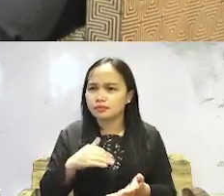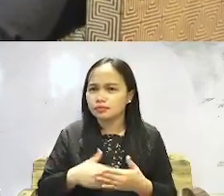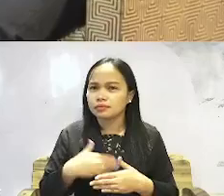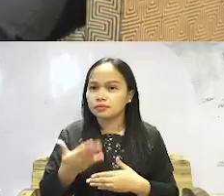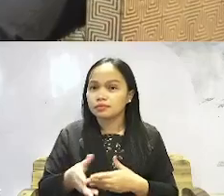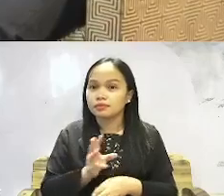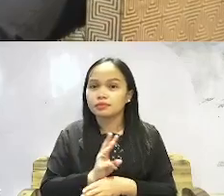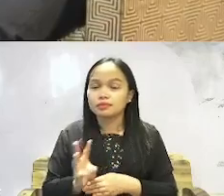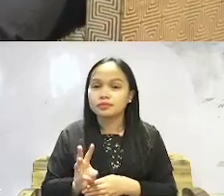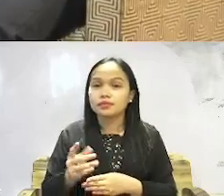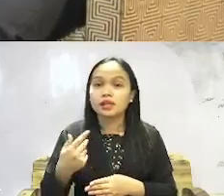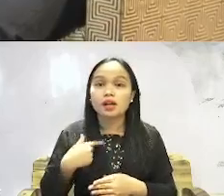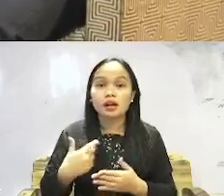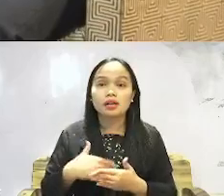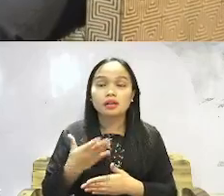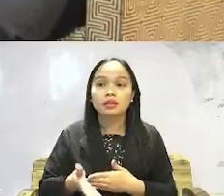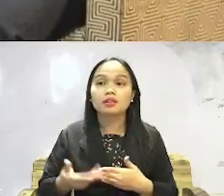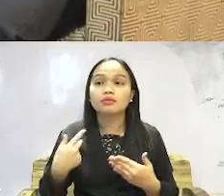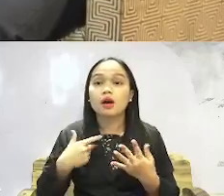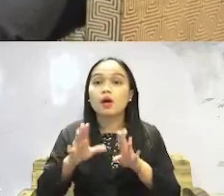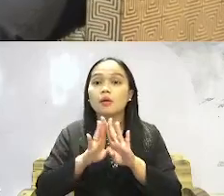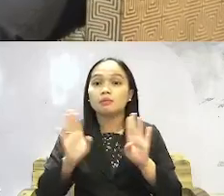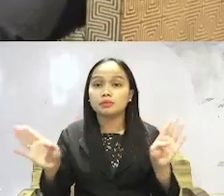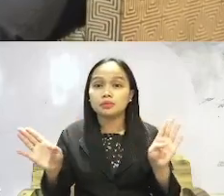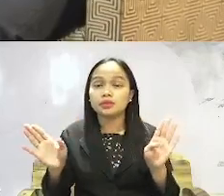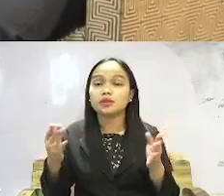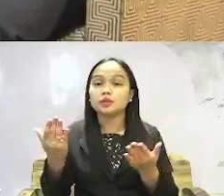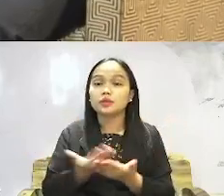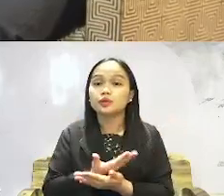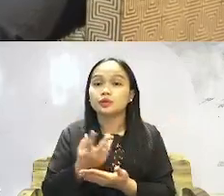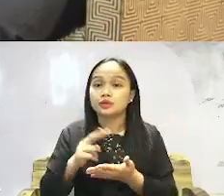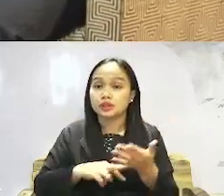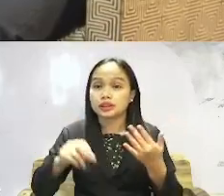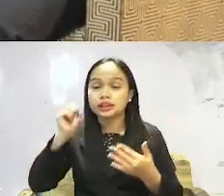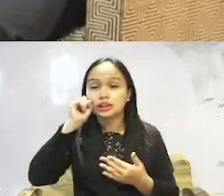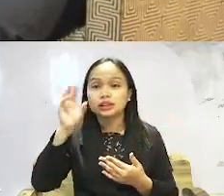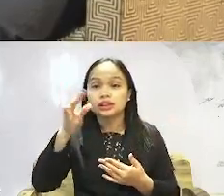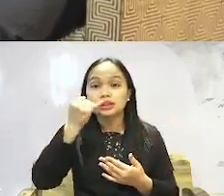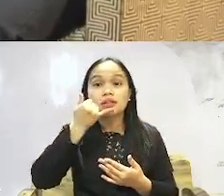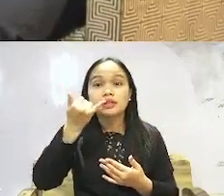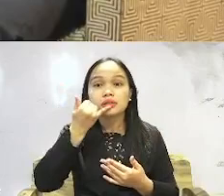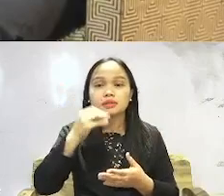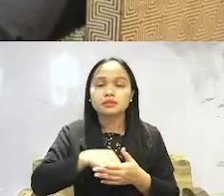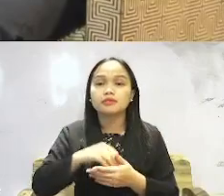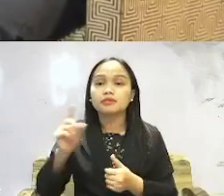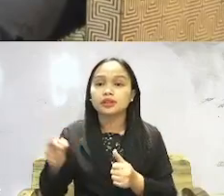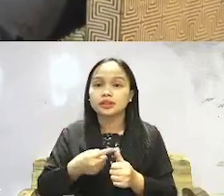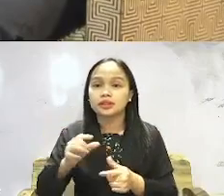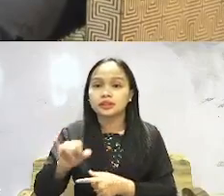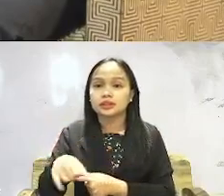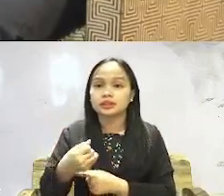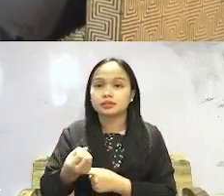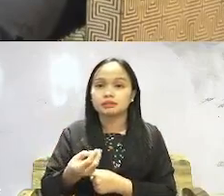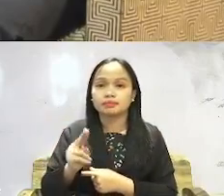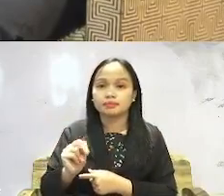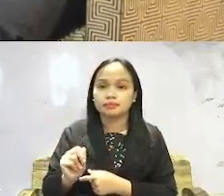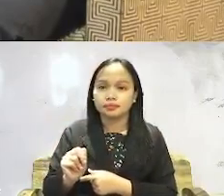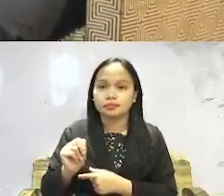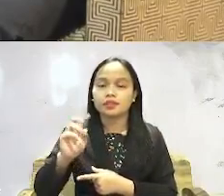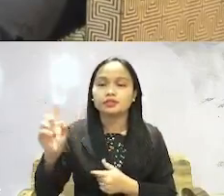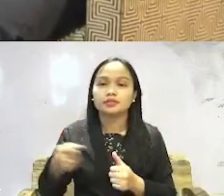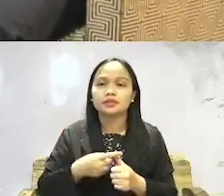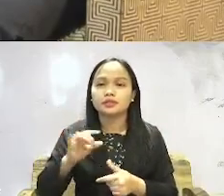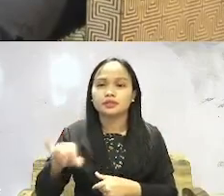next week, kinasunod na Linggo, nag-open ng bagong verse si Sir Jow sa 1 John. Gusto kong basahin niya kasi maganda po eh. 1